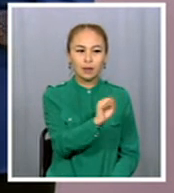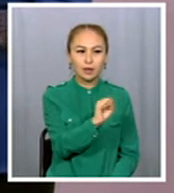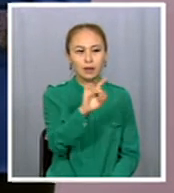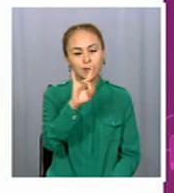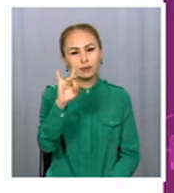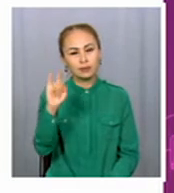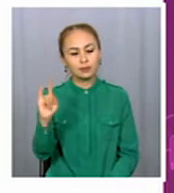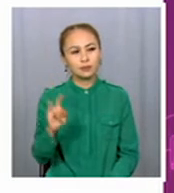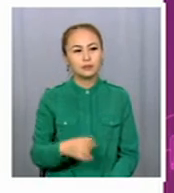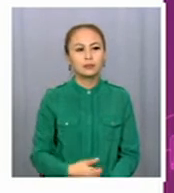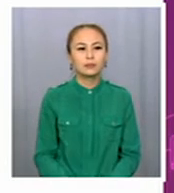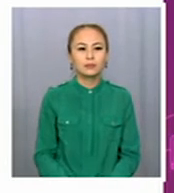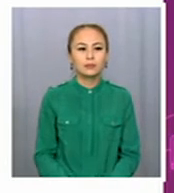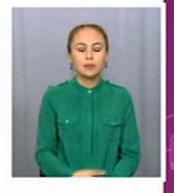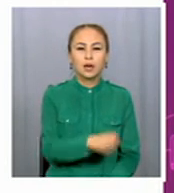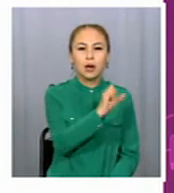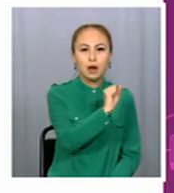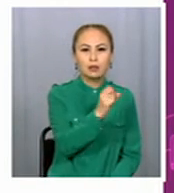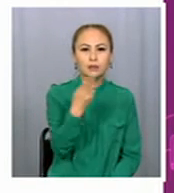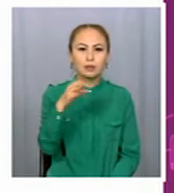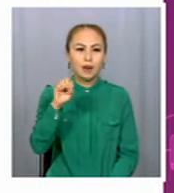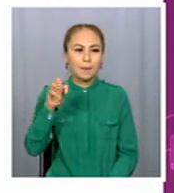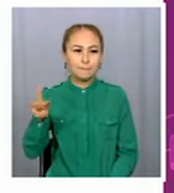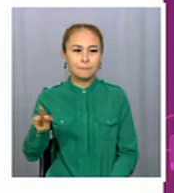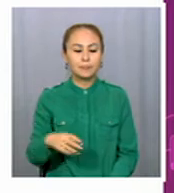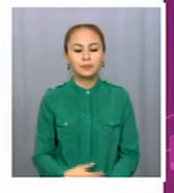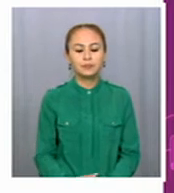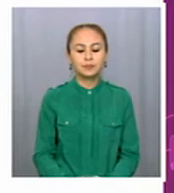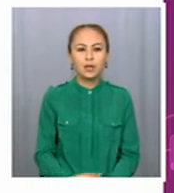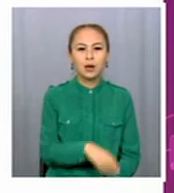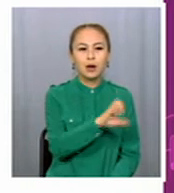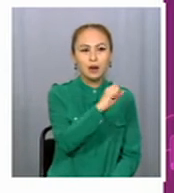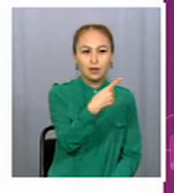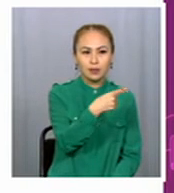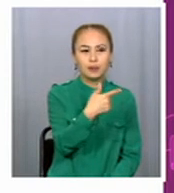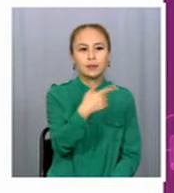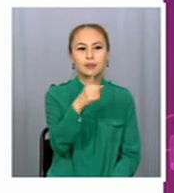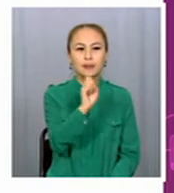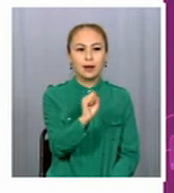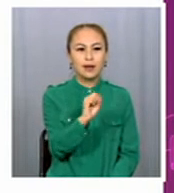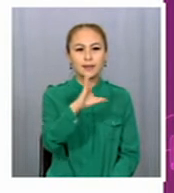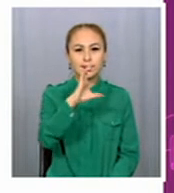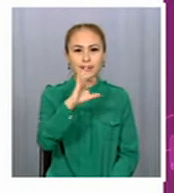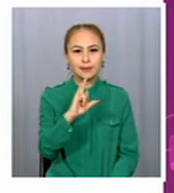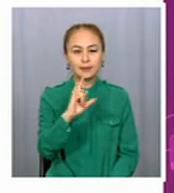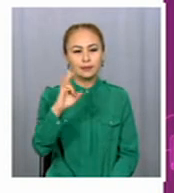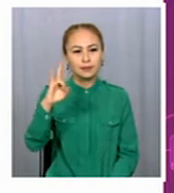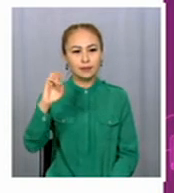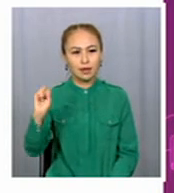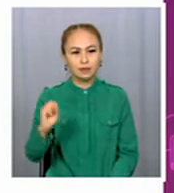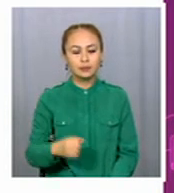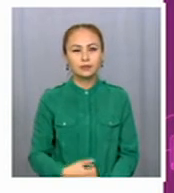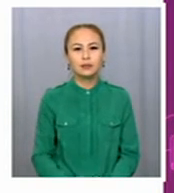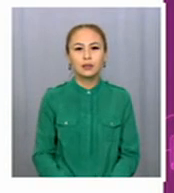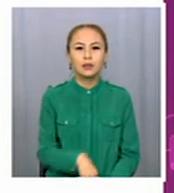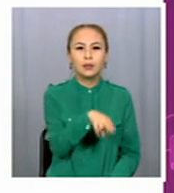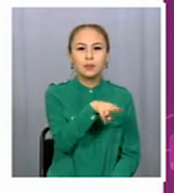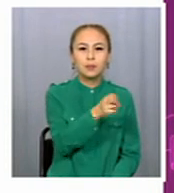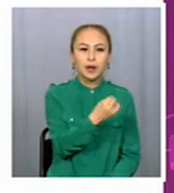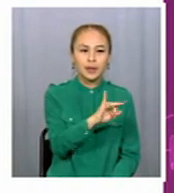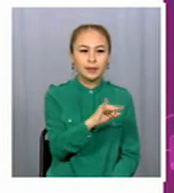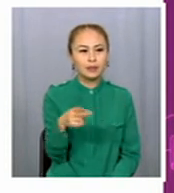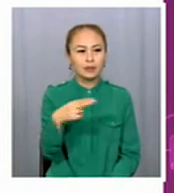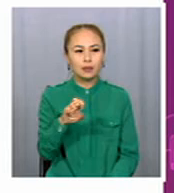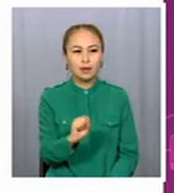Тары, адам, ағзасына,